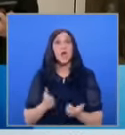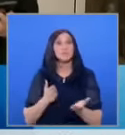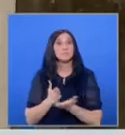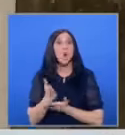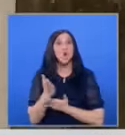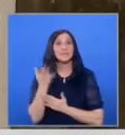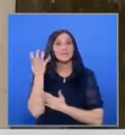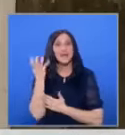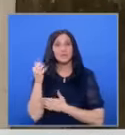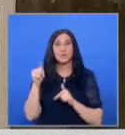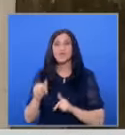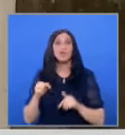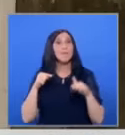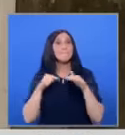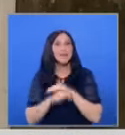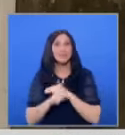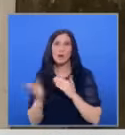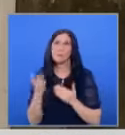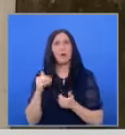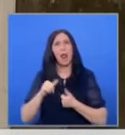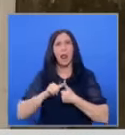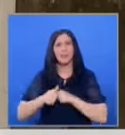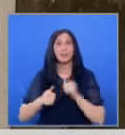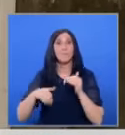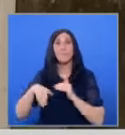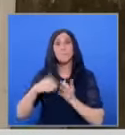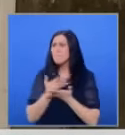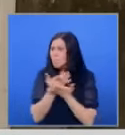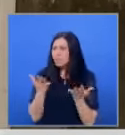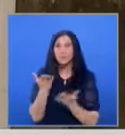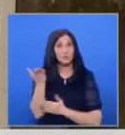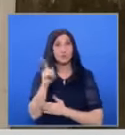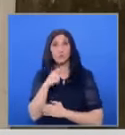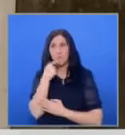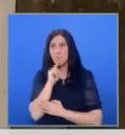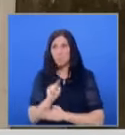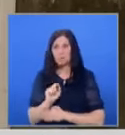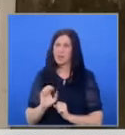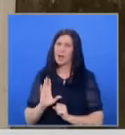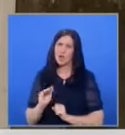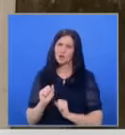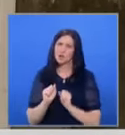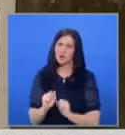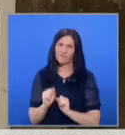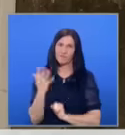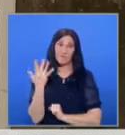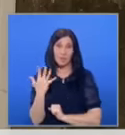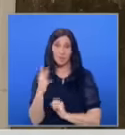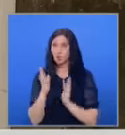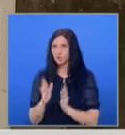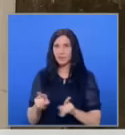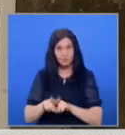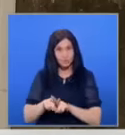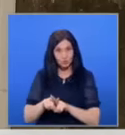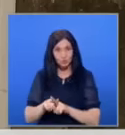Според зрелостниците, днешната матура е била лесна. Повечето от тези, които попитахме, казаха, че очакват петици. Установихме също